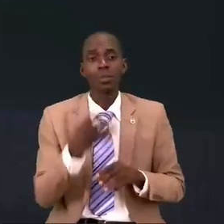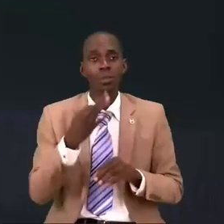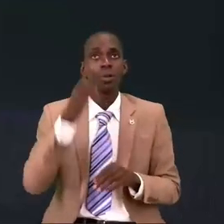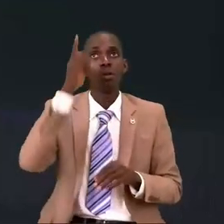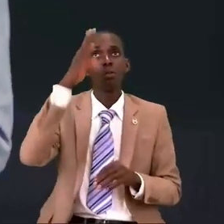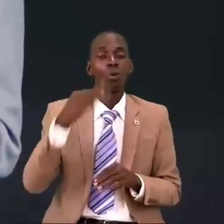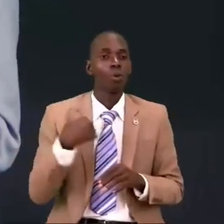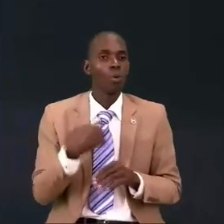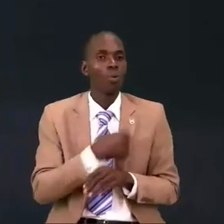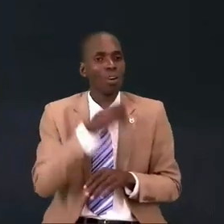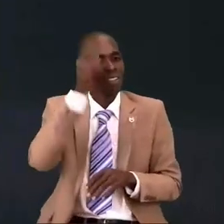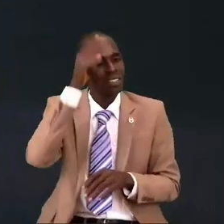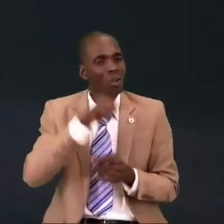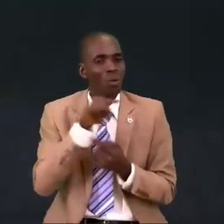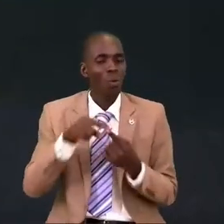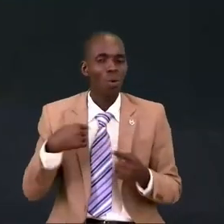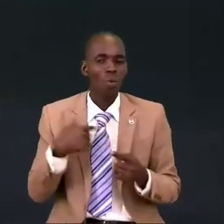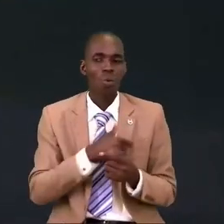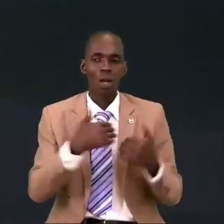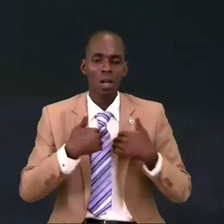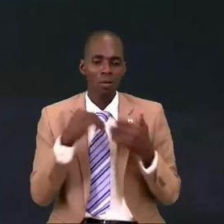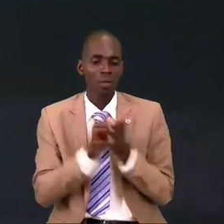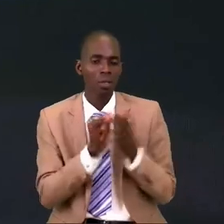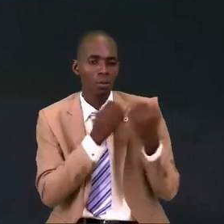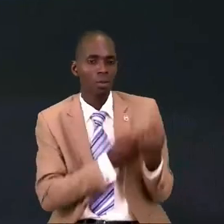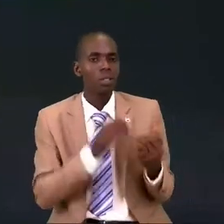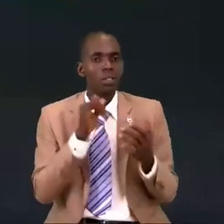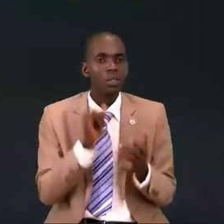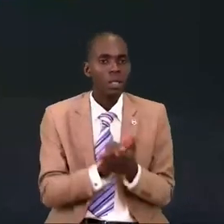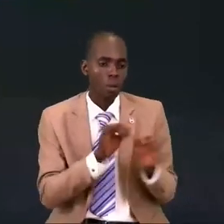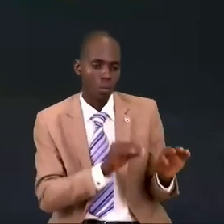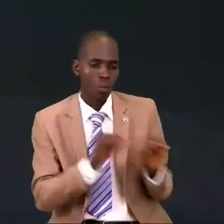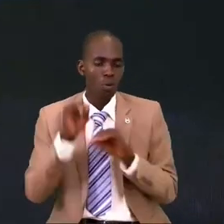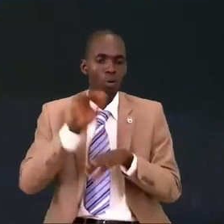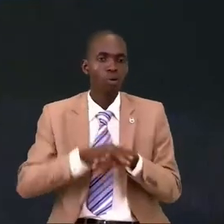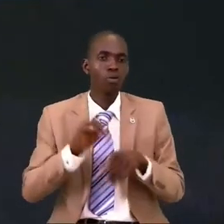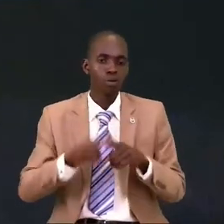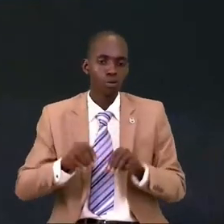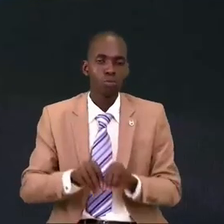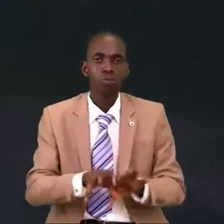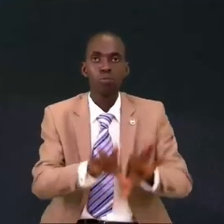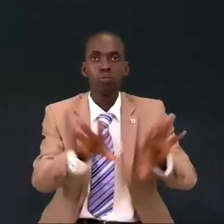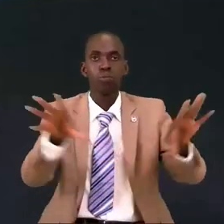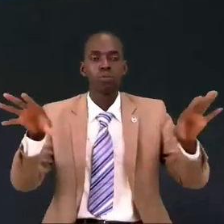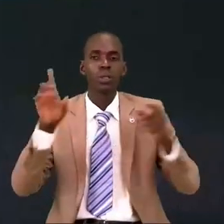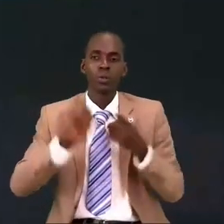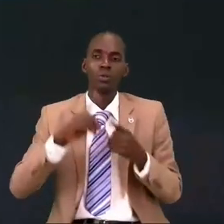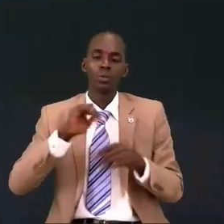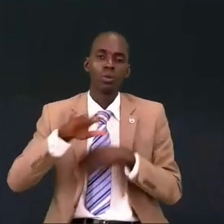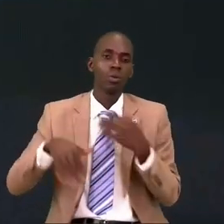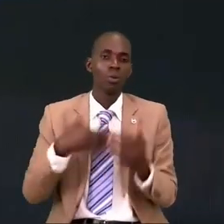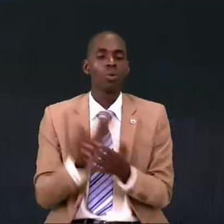se répand vers les membres. Le courage est contagieux. La crainte est